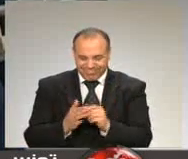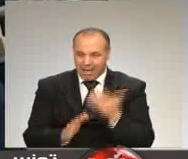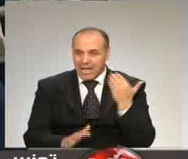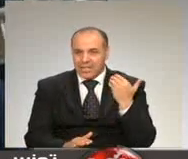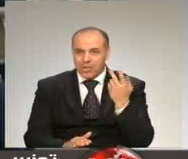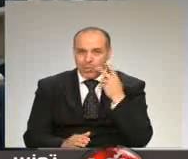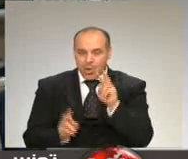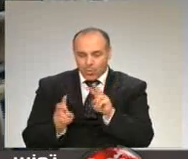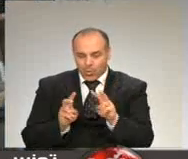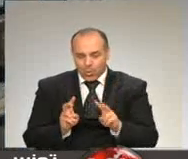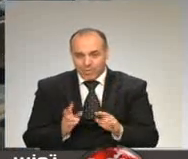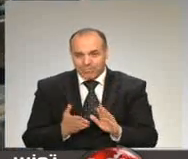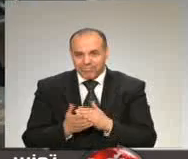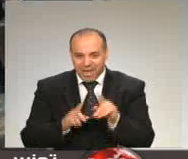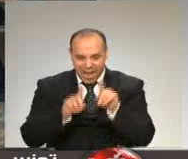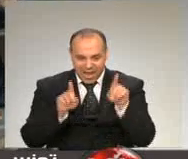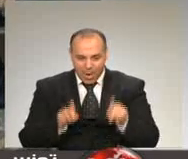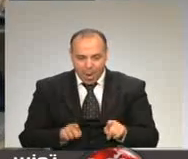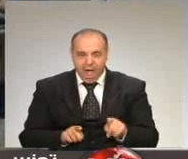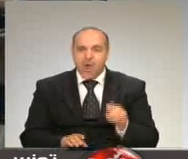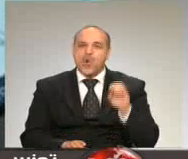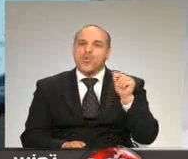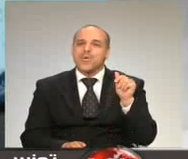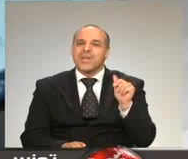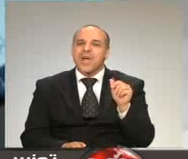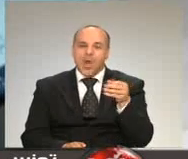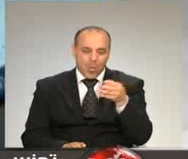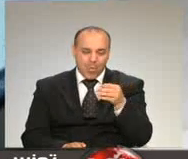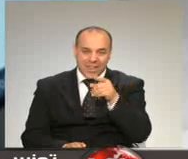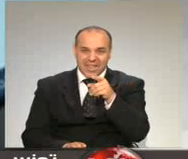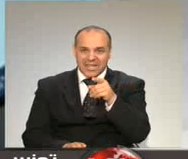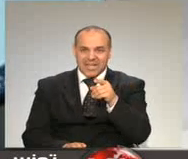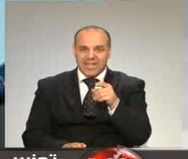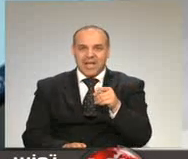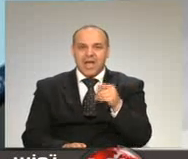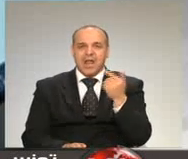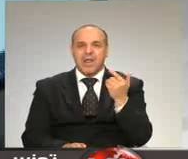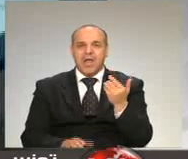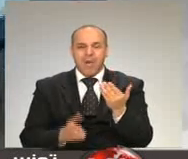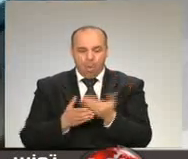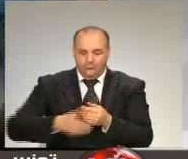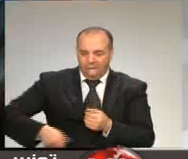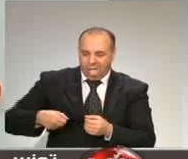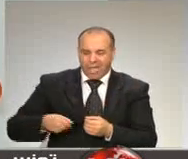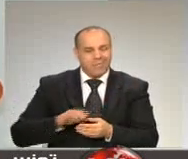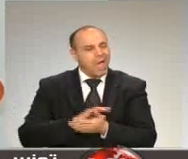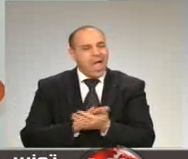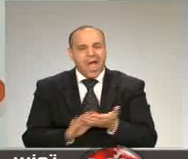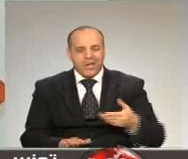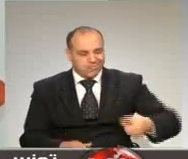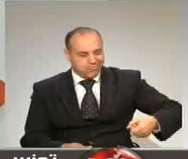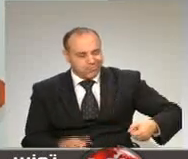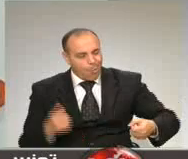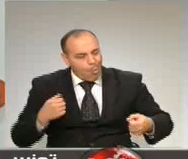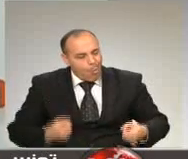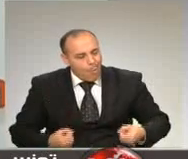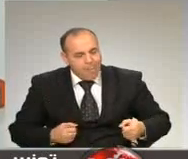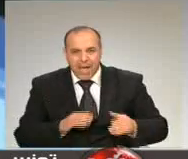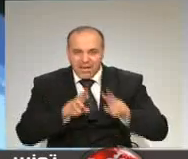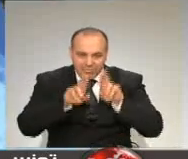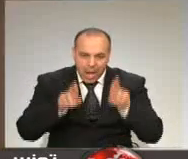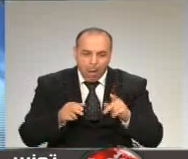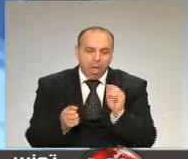تابعوا دروسهم باستعمال لوحة رقمية قد تغنيهم يوما ما عن تحمل عبء حمل محفظة تثقل أجسامهم